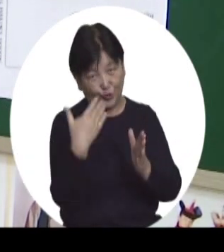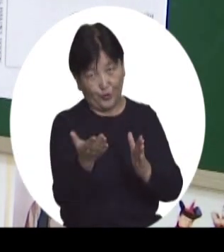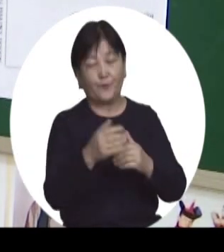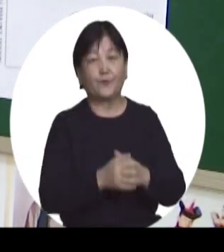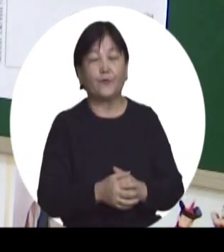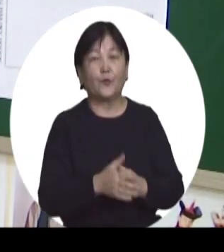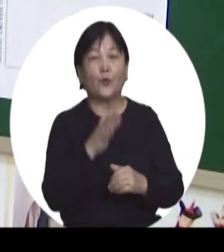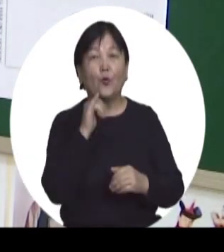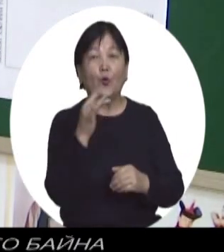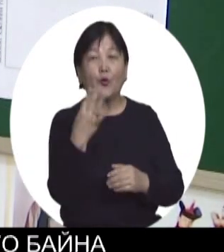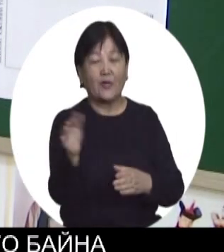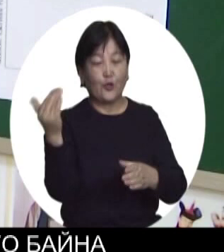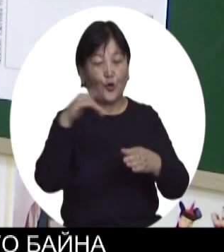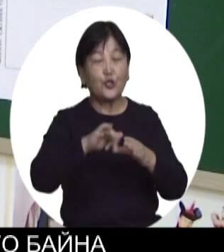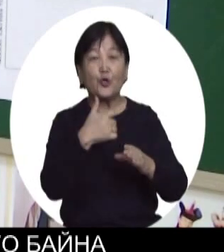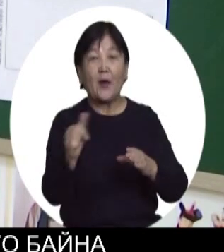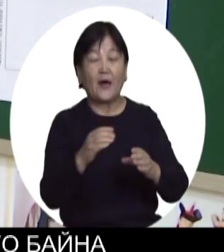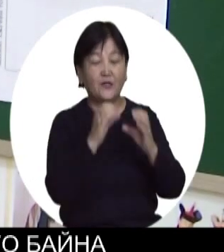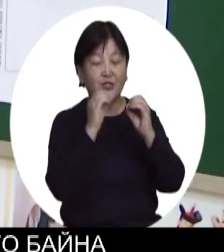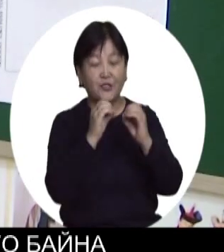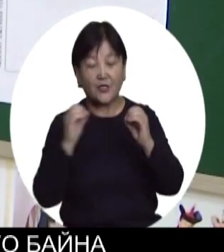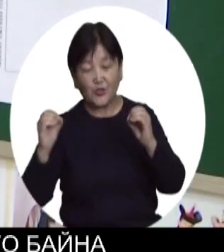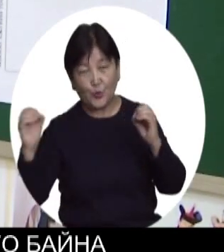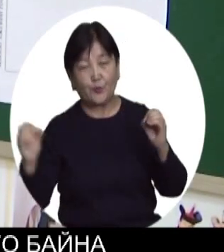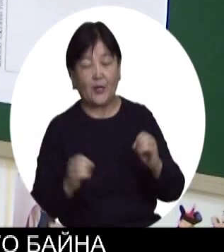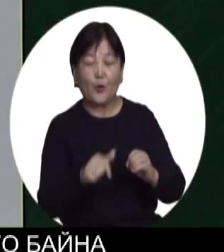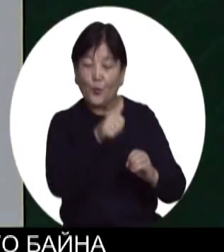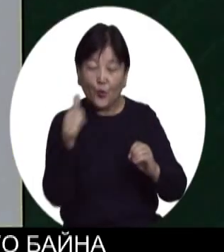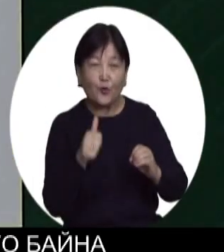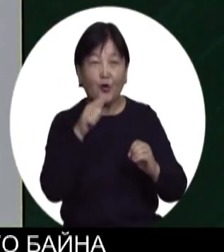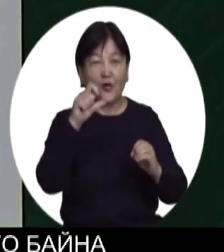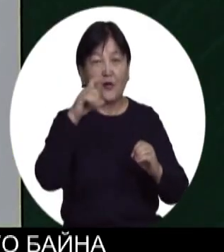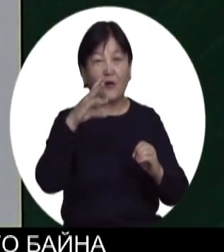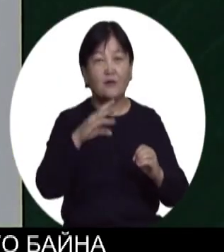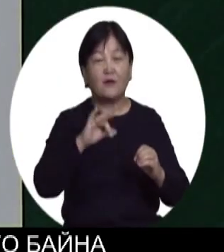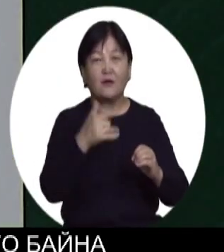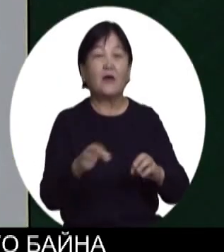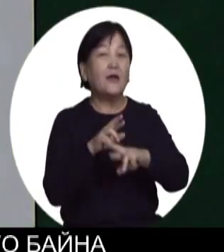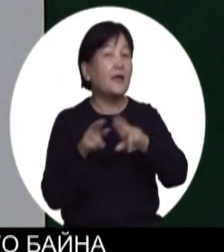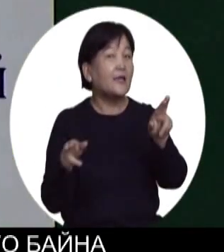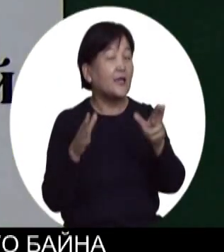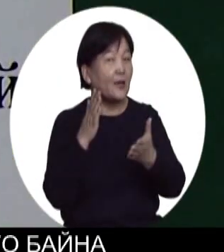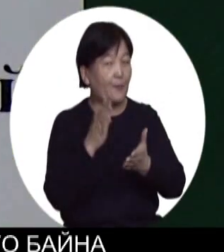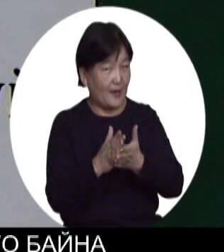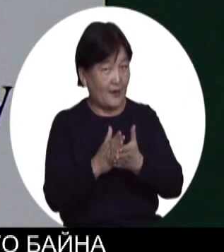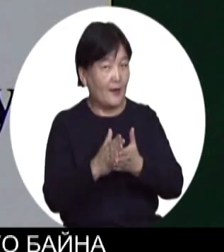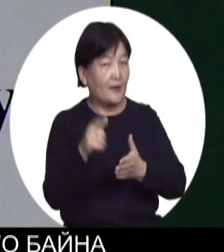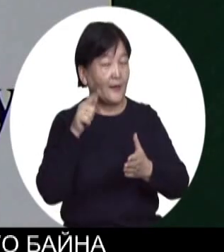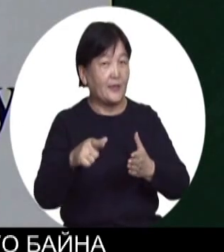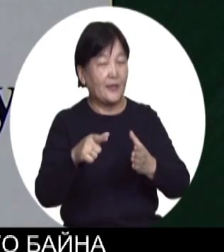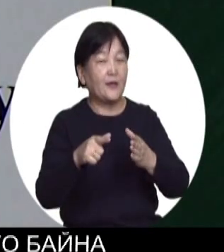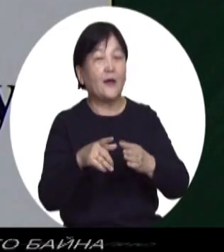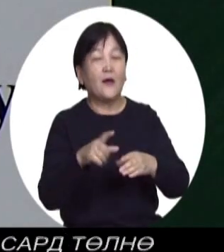За урвалд орж байгаа жижиг хэсгүүд бүгд энергиэрээ ялгаатай байдаг. За тийм учраас урвалд орж байгаа тодорхой энергитэй